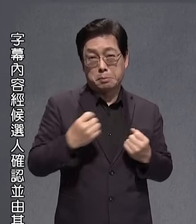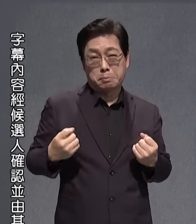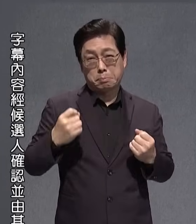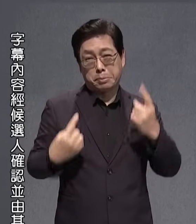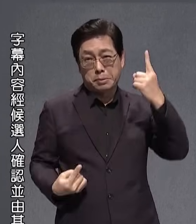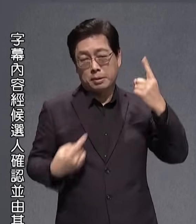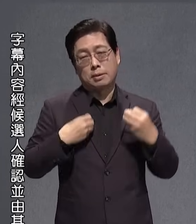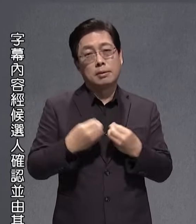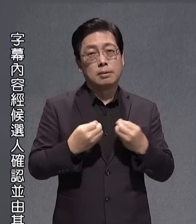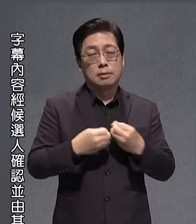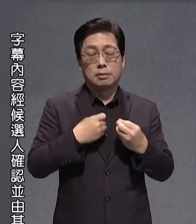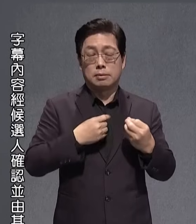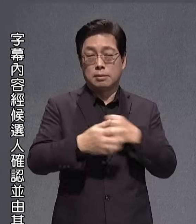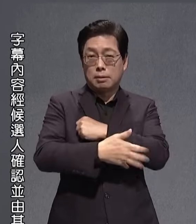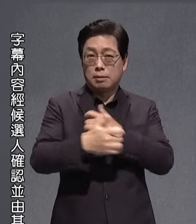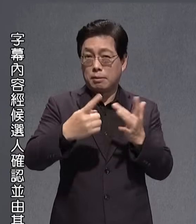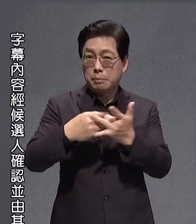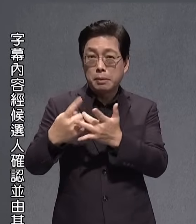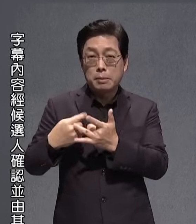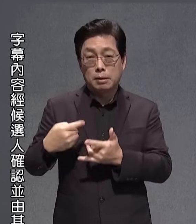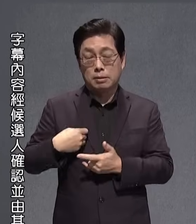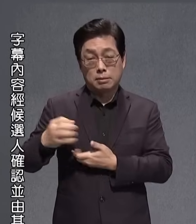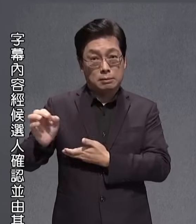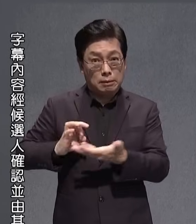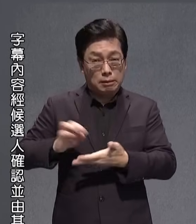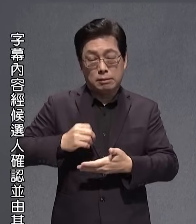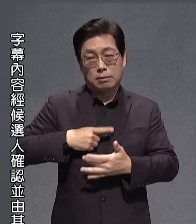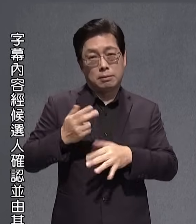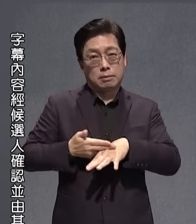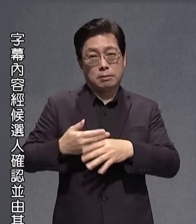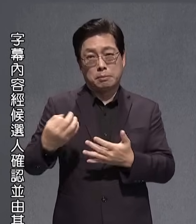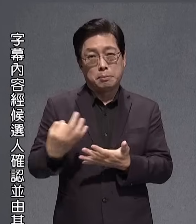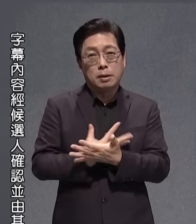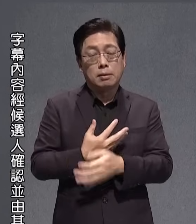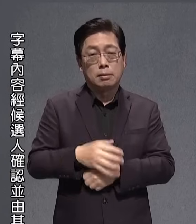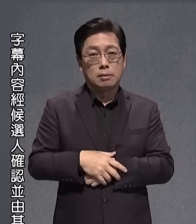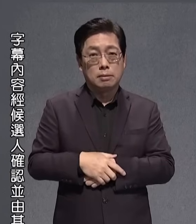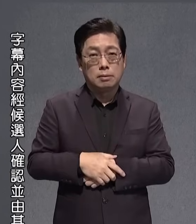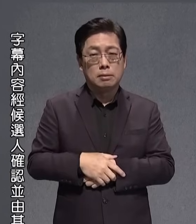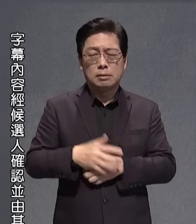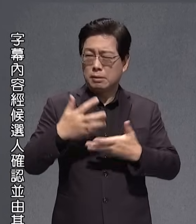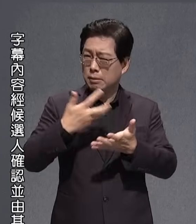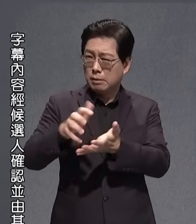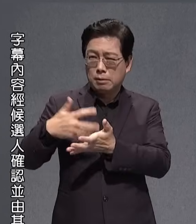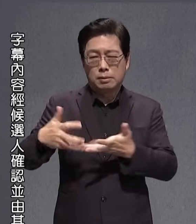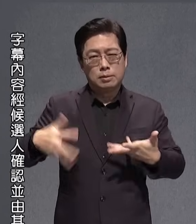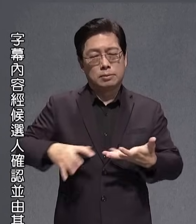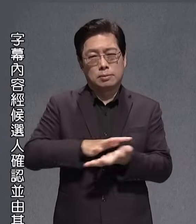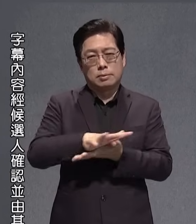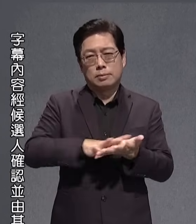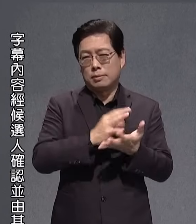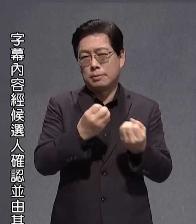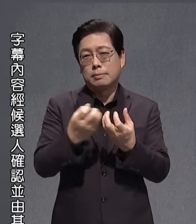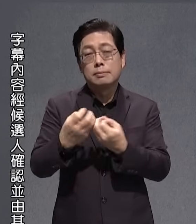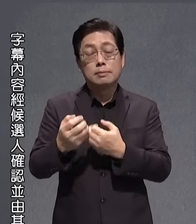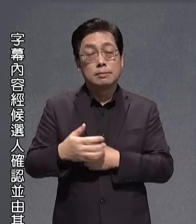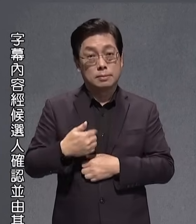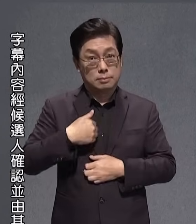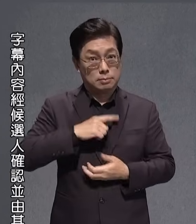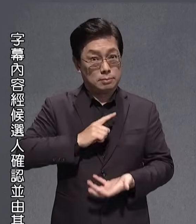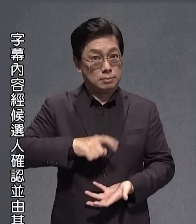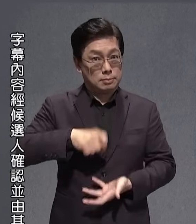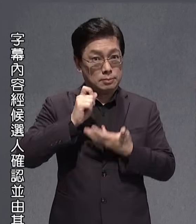佮老化，欠工，啊产销预警机制佮无够，水利会官派后足侪乱象诶，所以提出